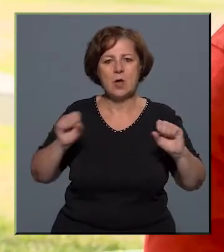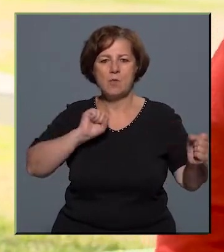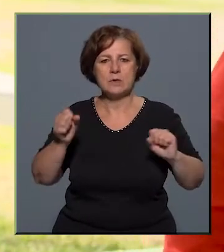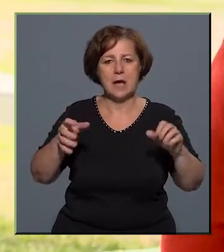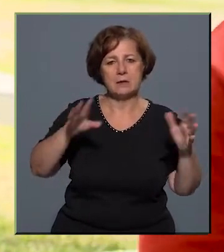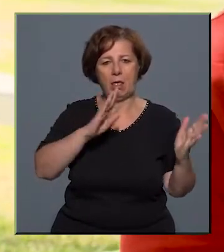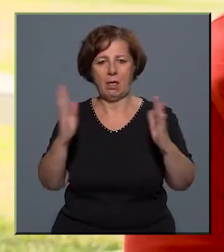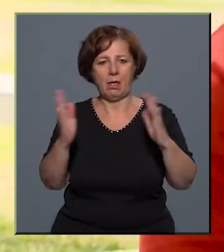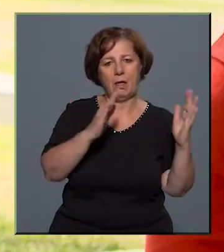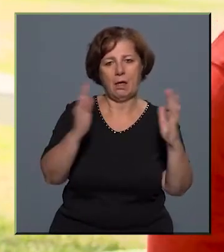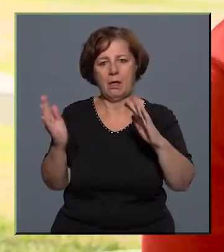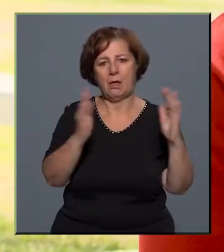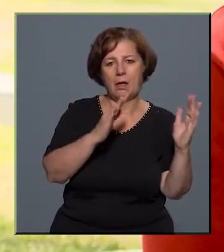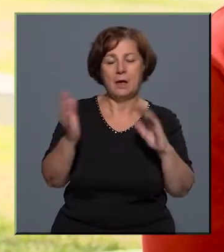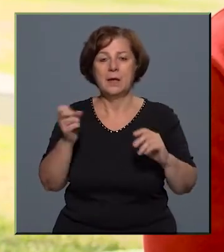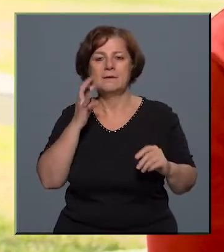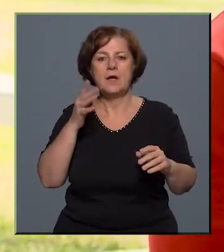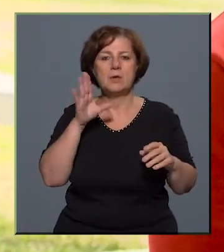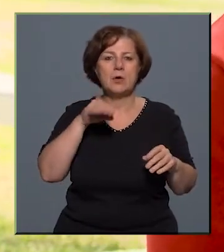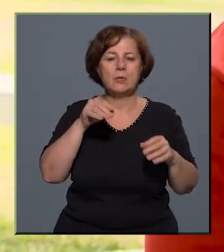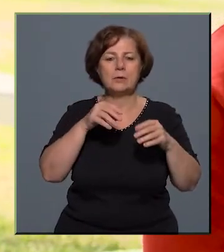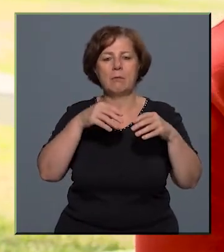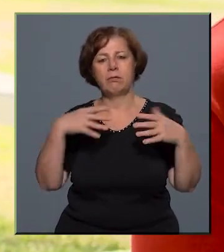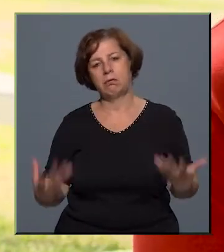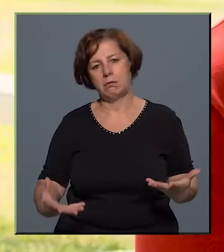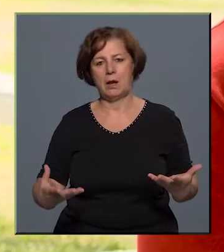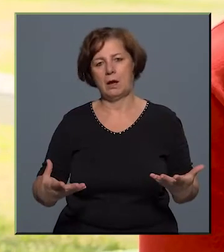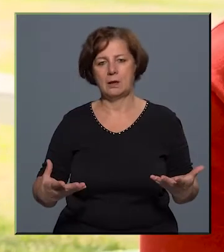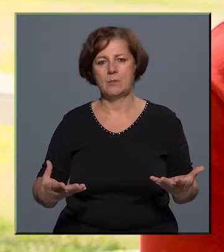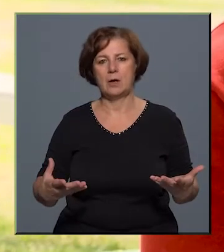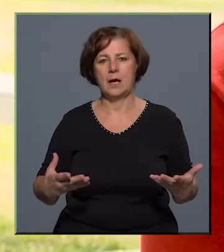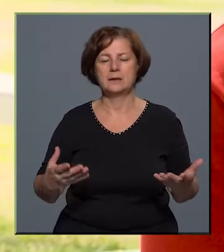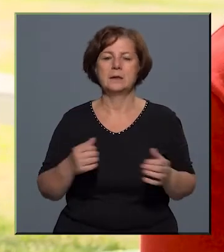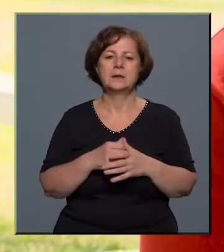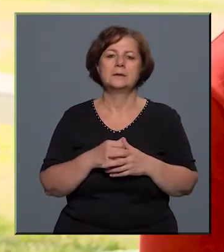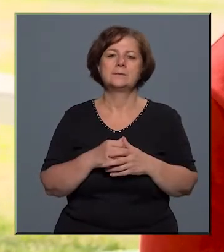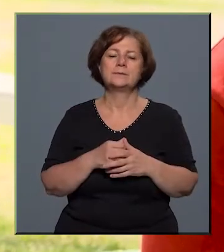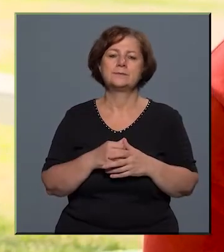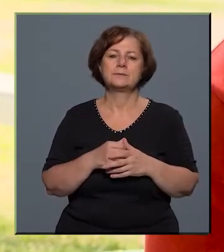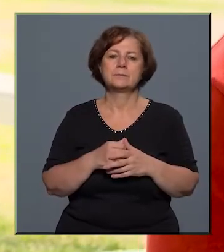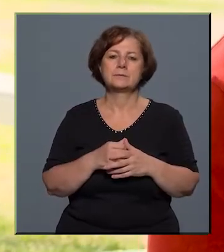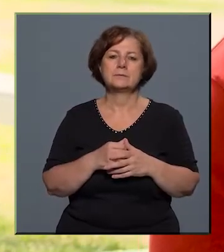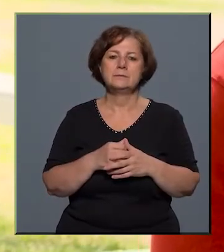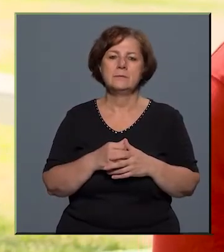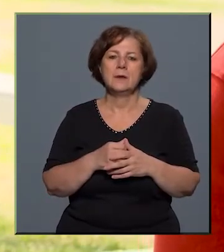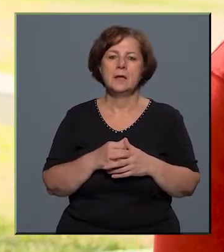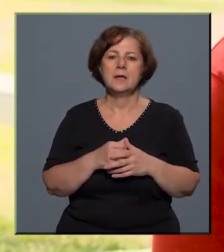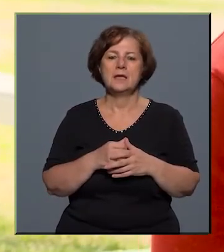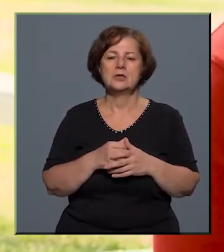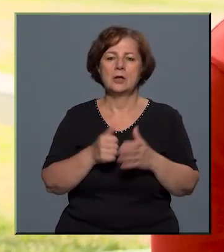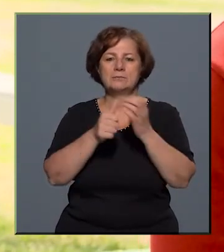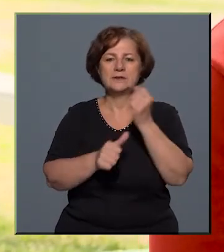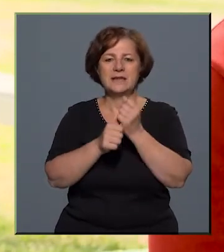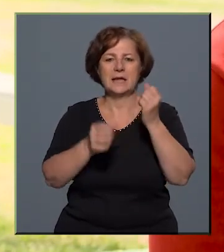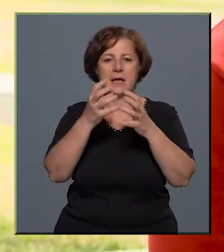a mozgása dülöngél, illetve amikor a kutya elengedi magát, és ugye híggá válik a